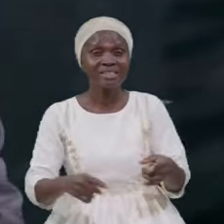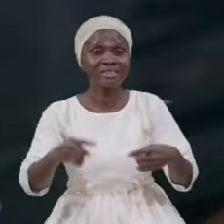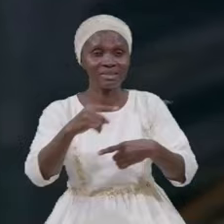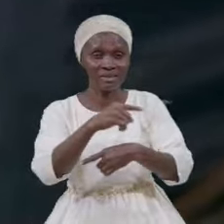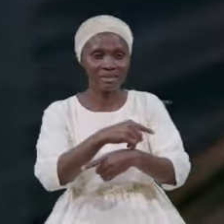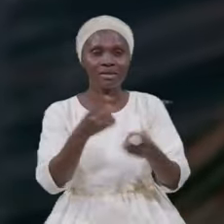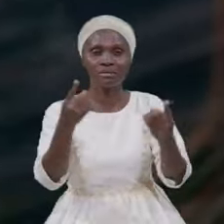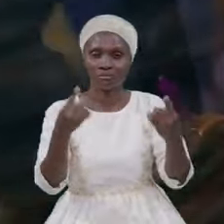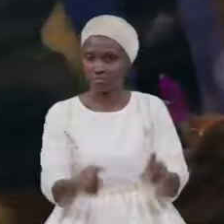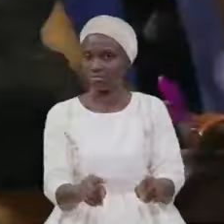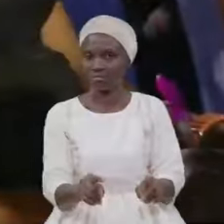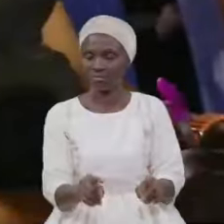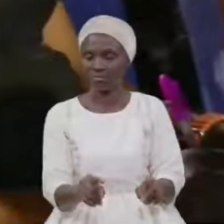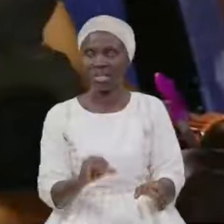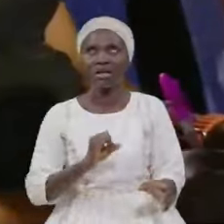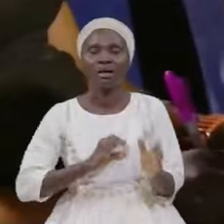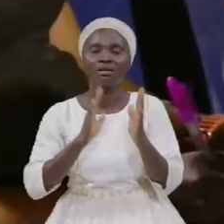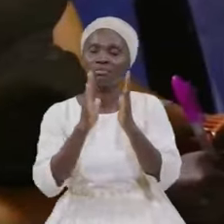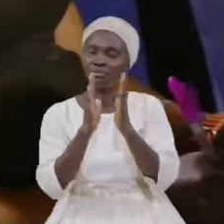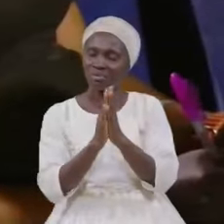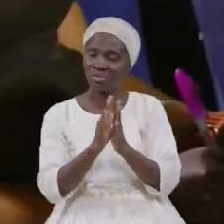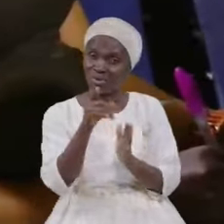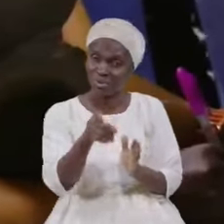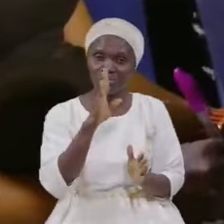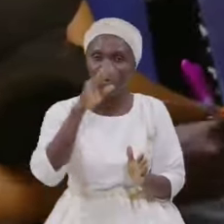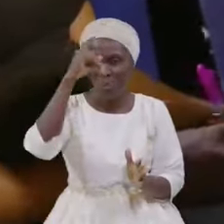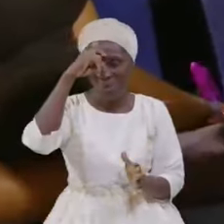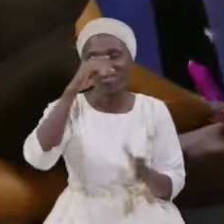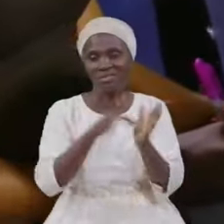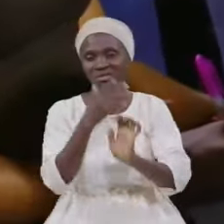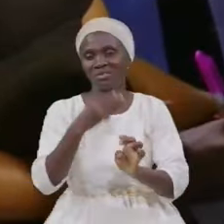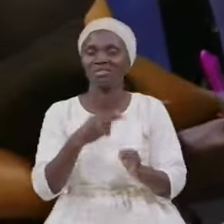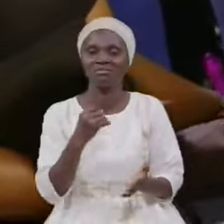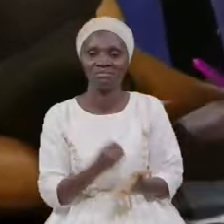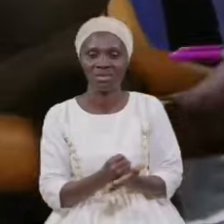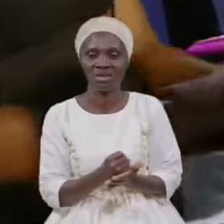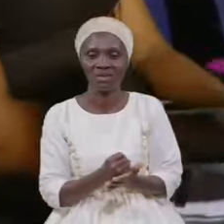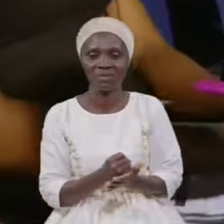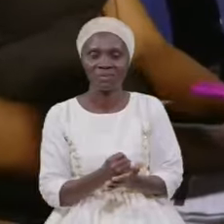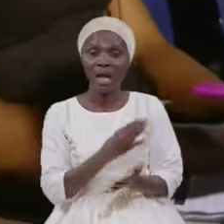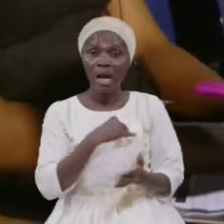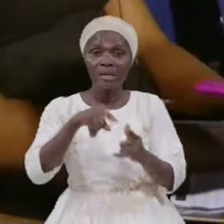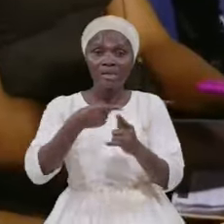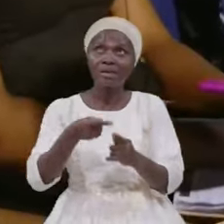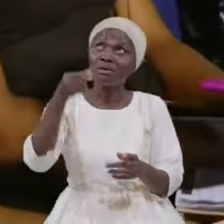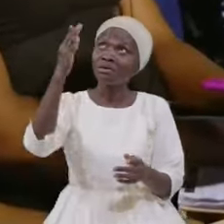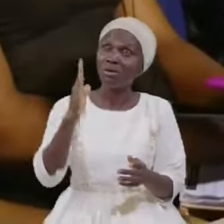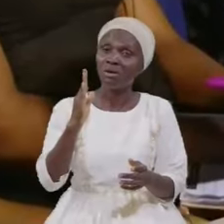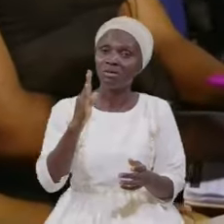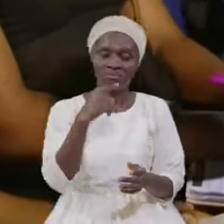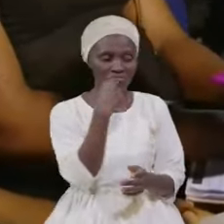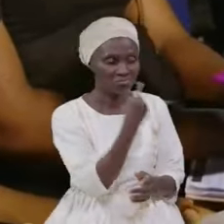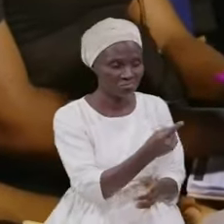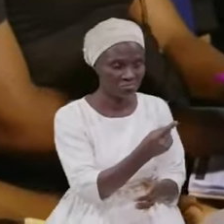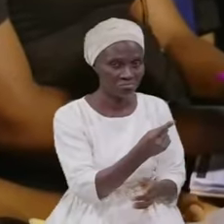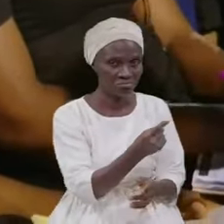prie que tu sois sage. Finalement, Dieu a dit à Noé, entre dans l'arche. Oui, il est entré. Sa femme